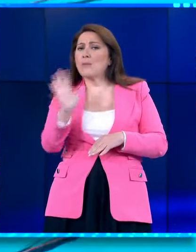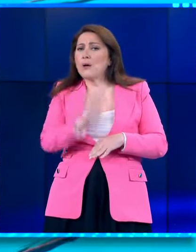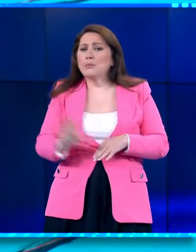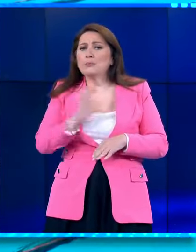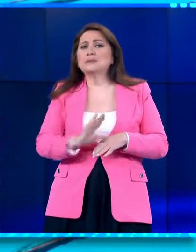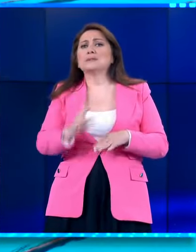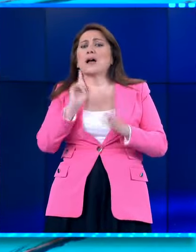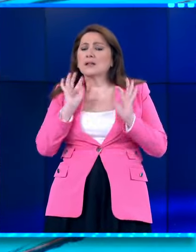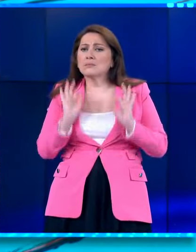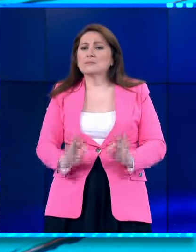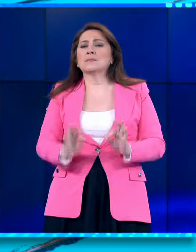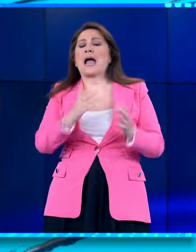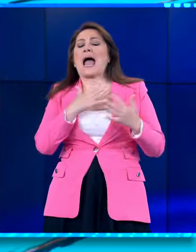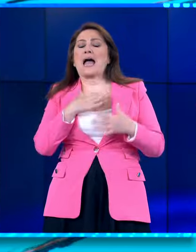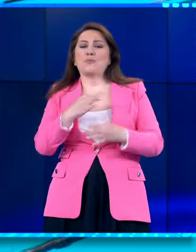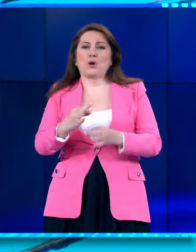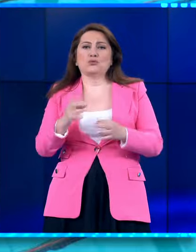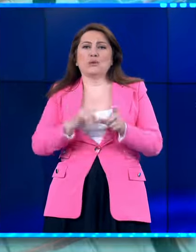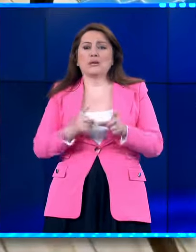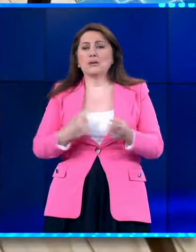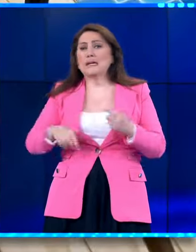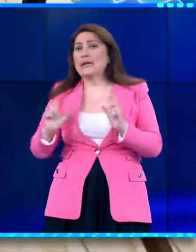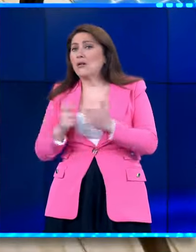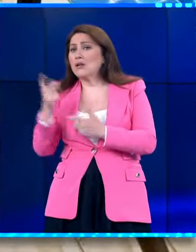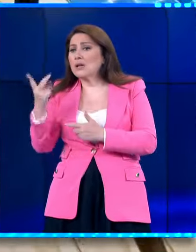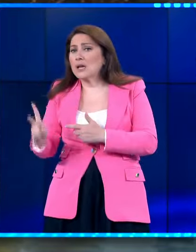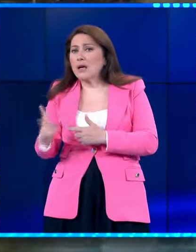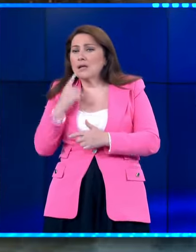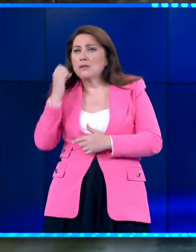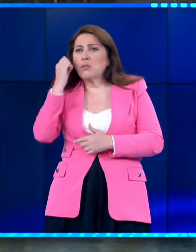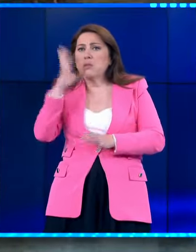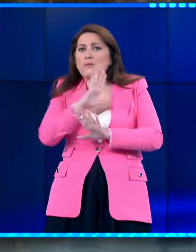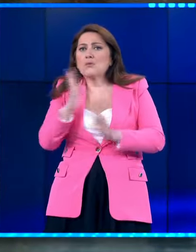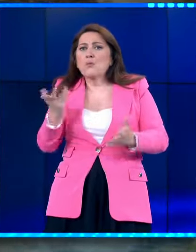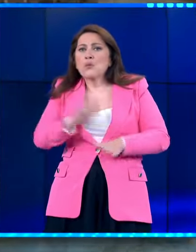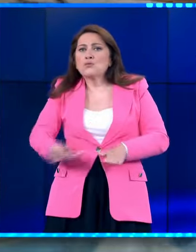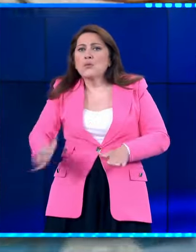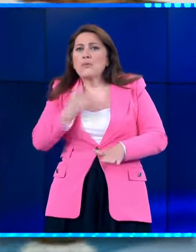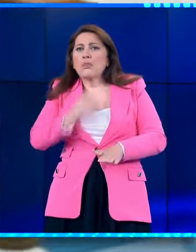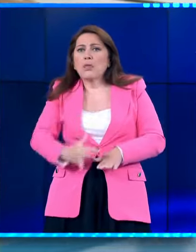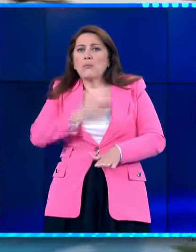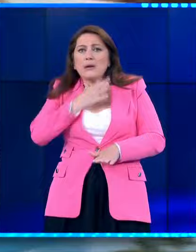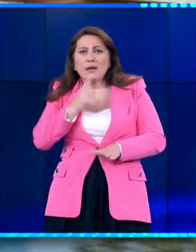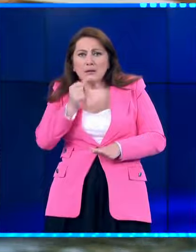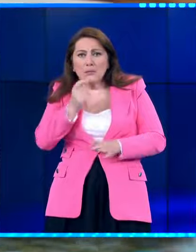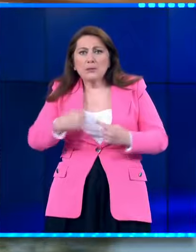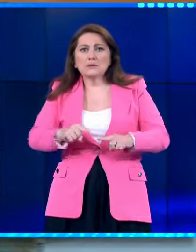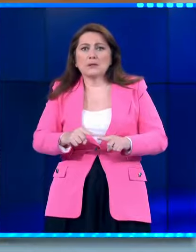του κοριτσιού αναζητά απαντήσεις για το πώς είναι δυνατόν να πνίγει και το παιδί του σε μια πισίνα κατασκήνωσης.